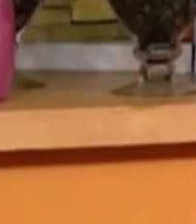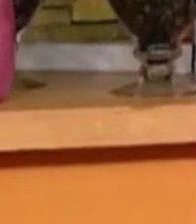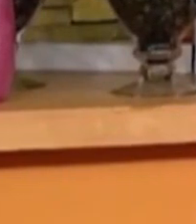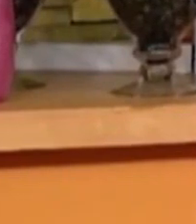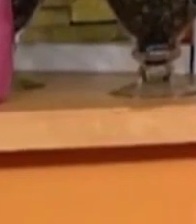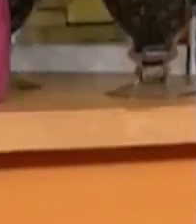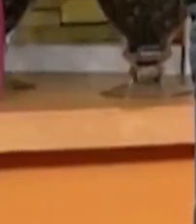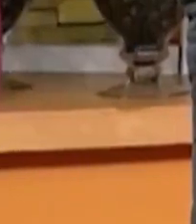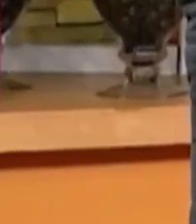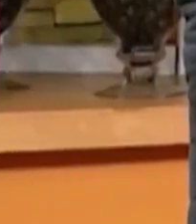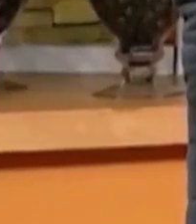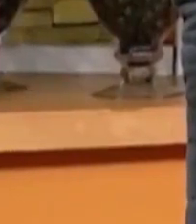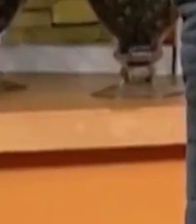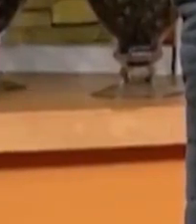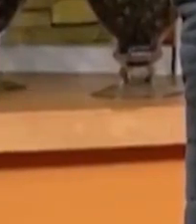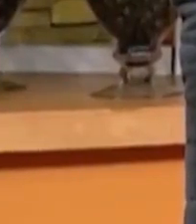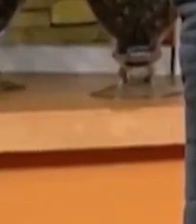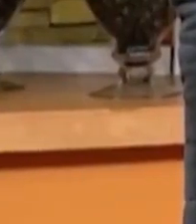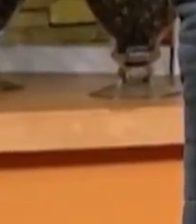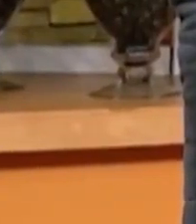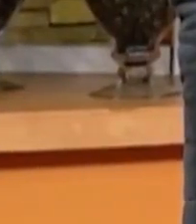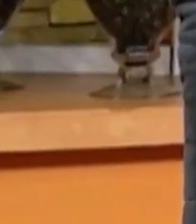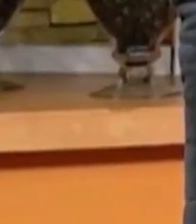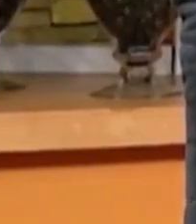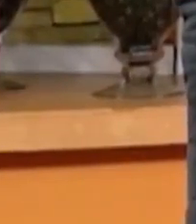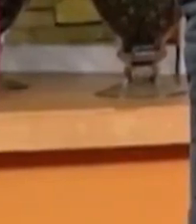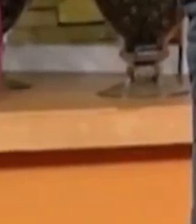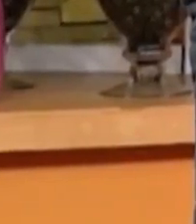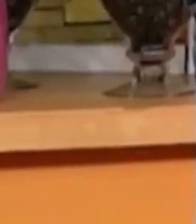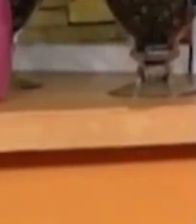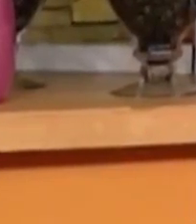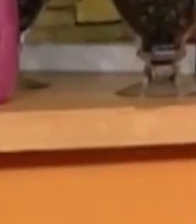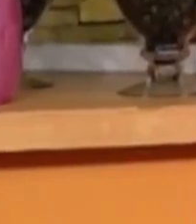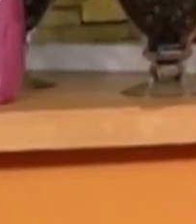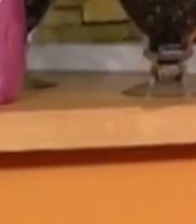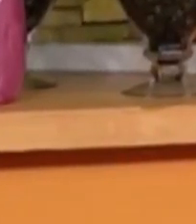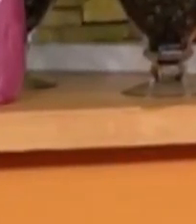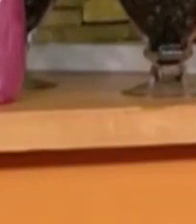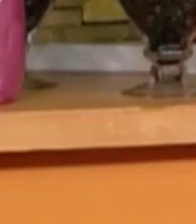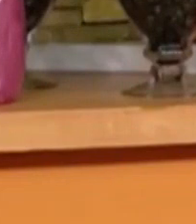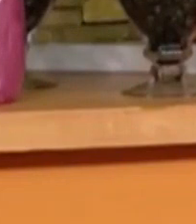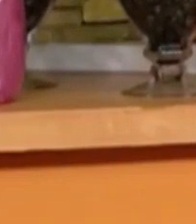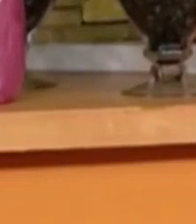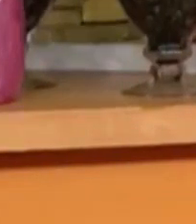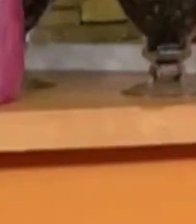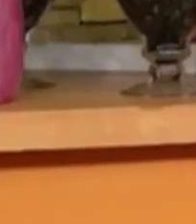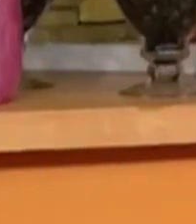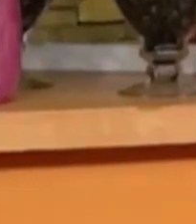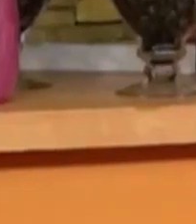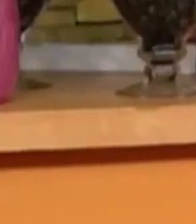I-click lang ang subscribe button. At sa mga kapuso abroad, maaari kaming masubaybayan